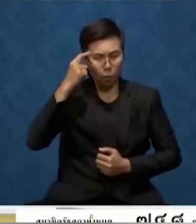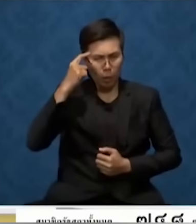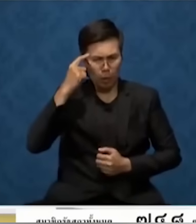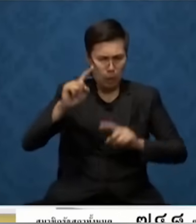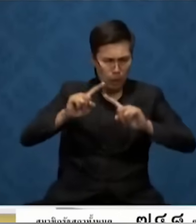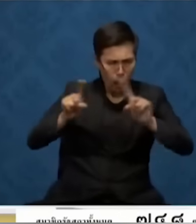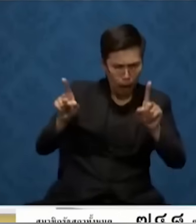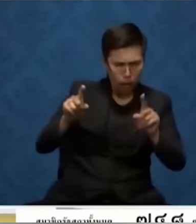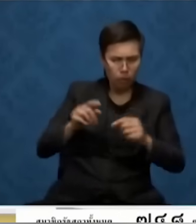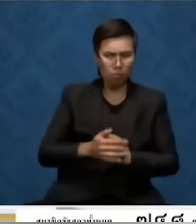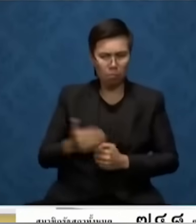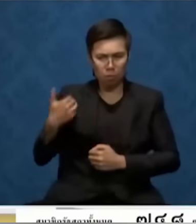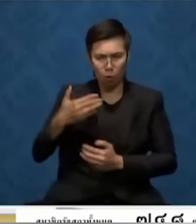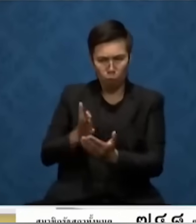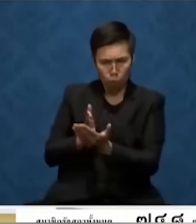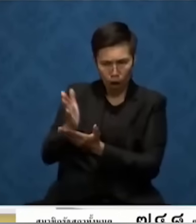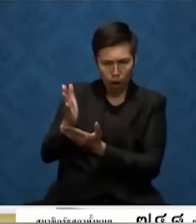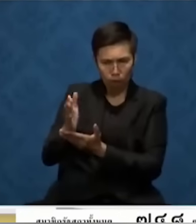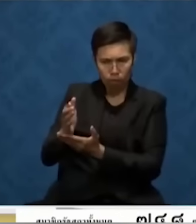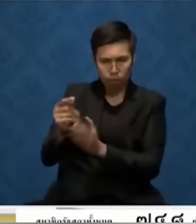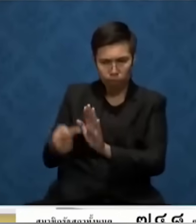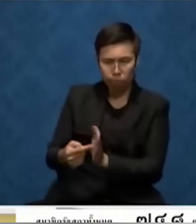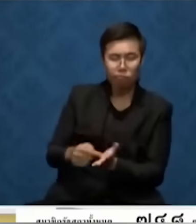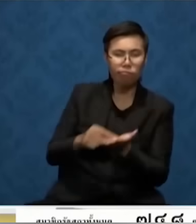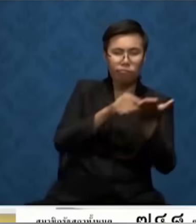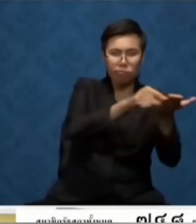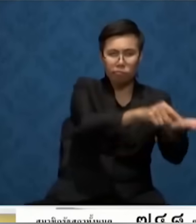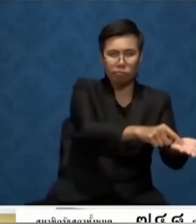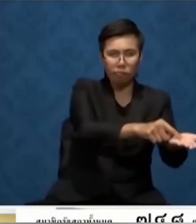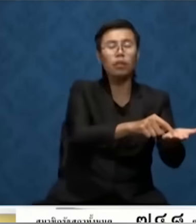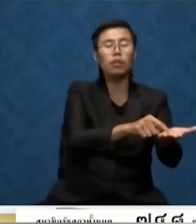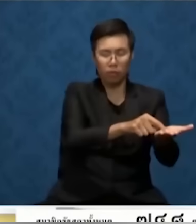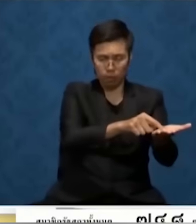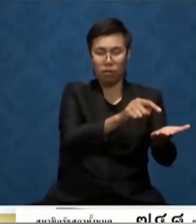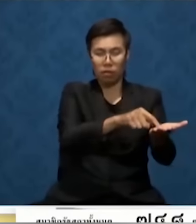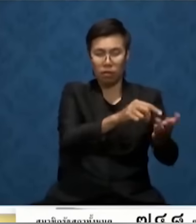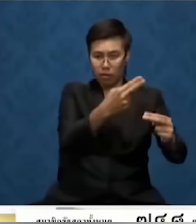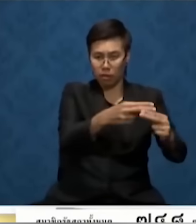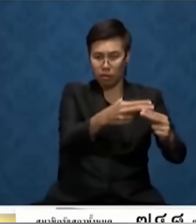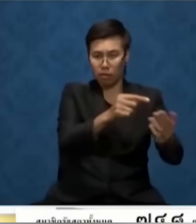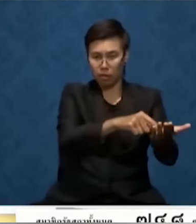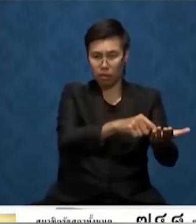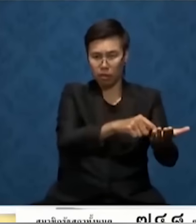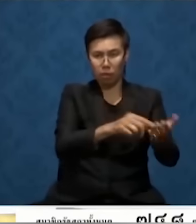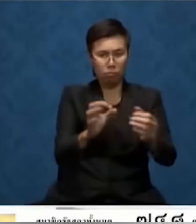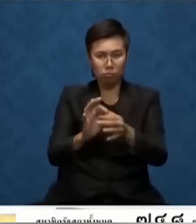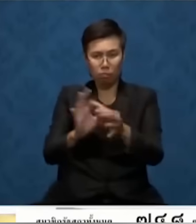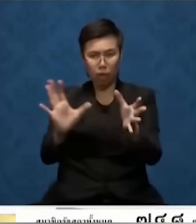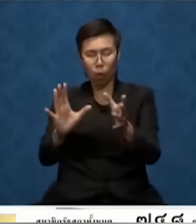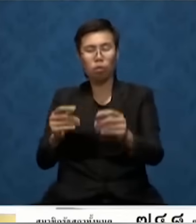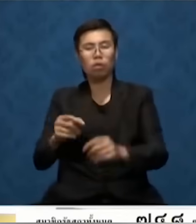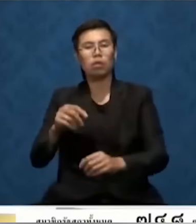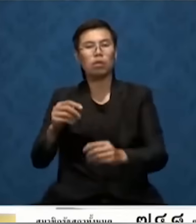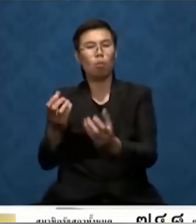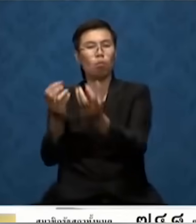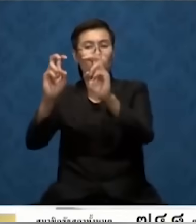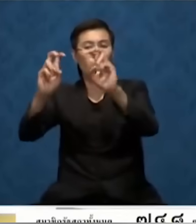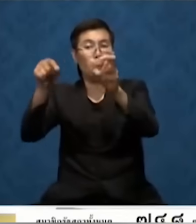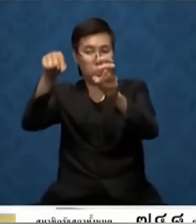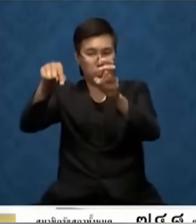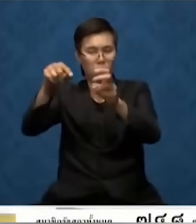ระหว่างฝ่ายที่เสนอก็บอกว่าการเสนอนั้นไม่เป็นยติฝั่งที่คิดว่